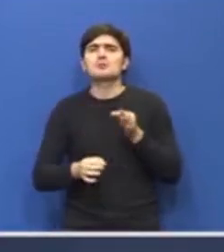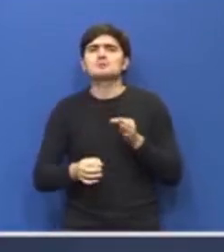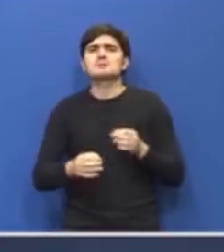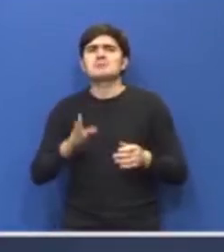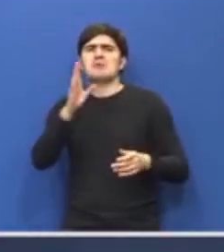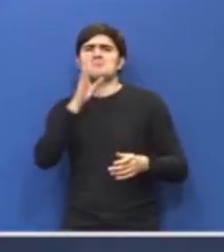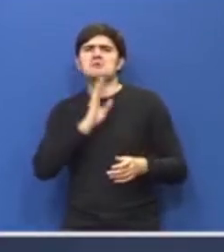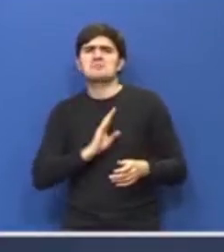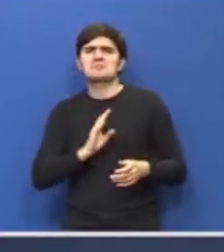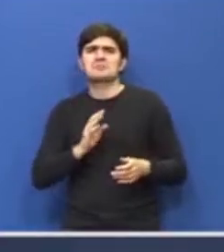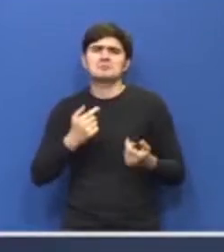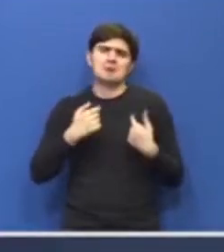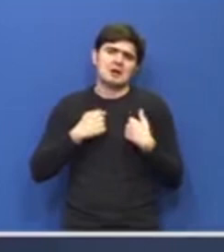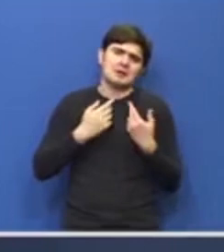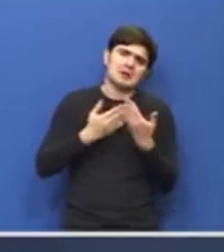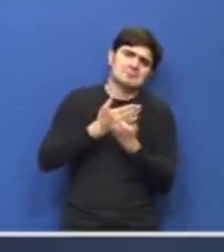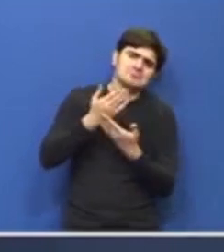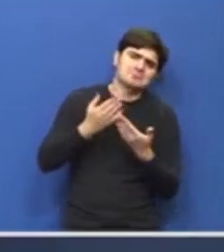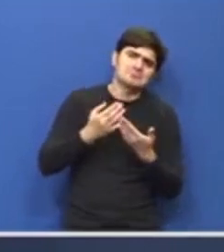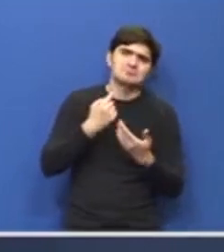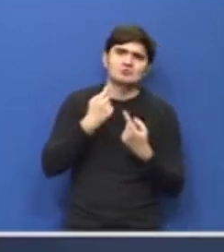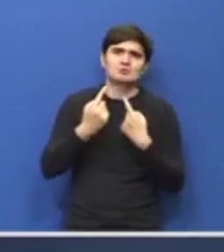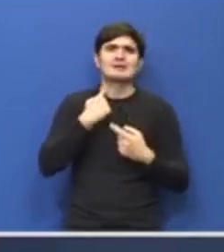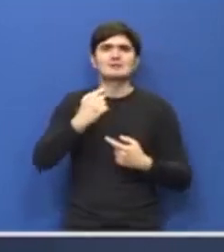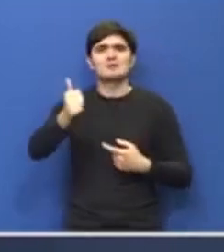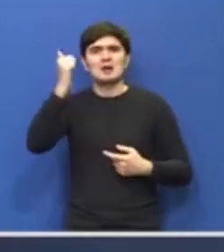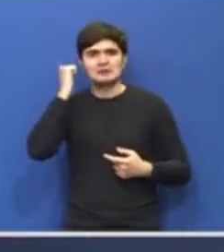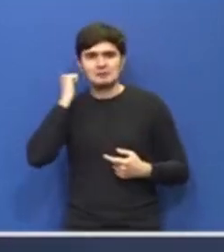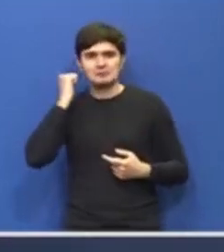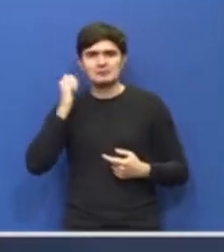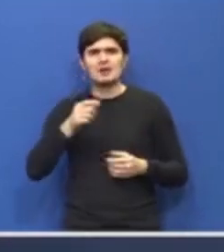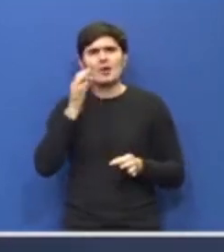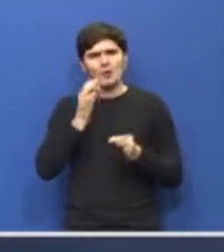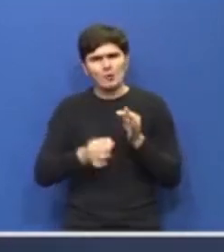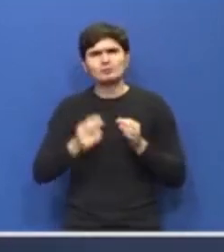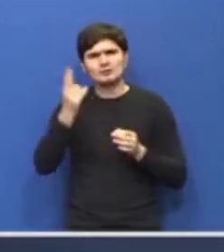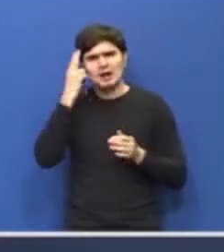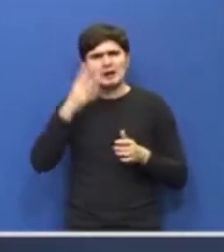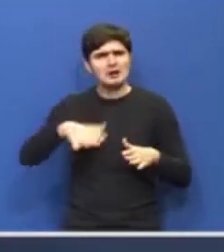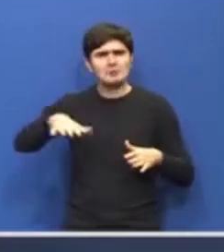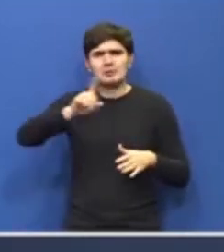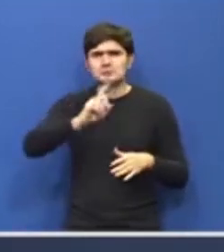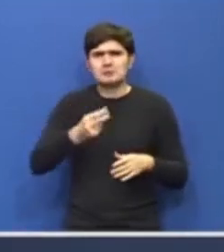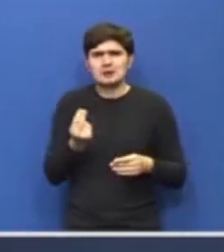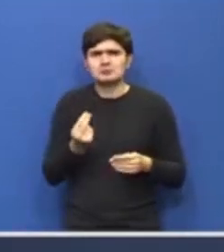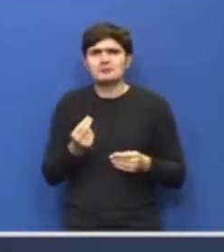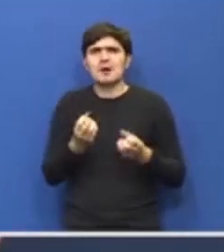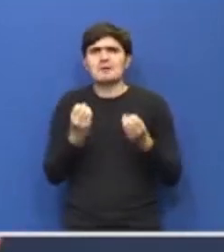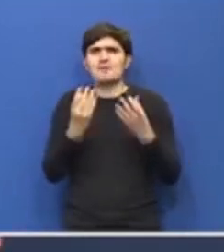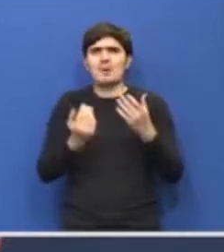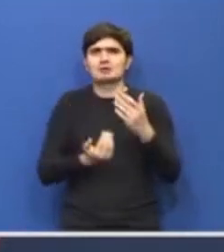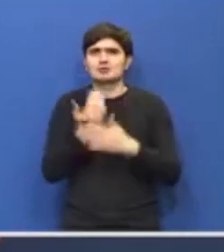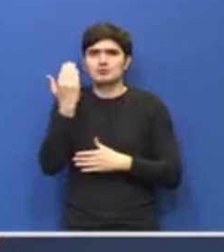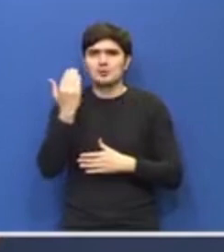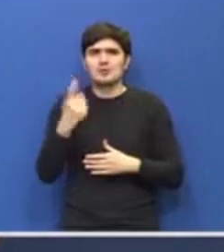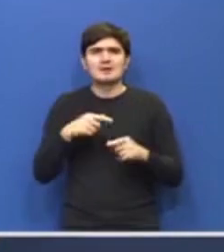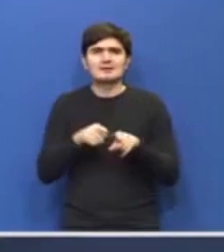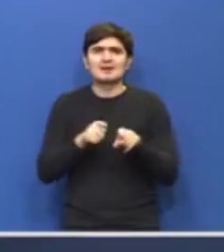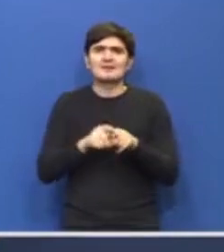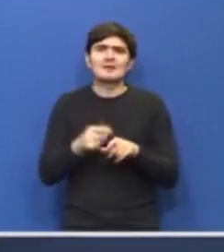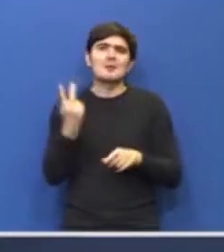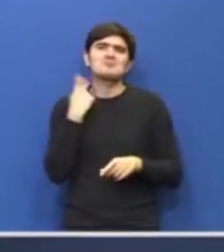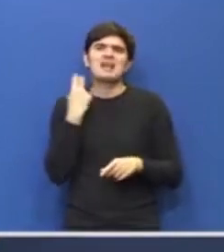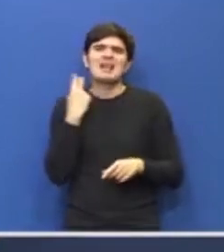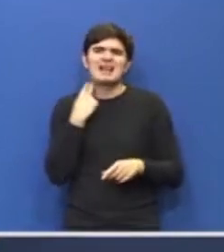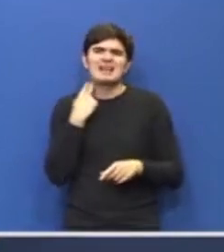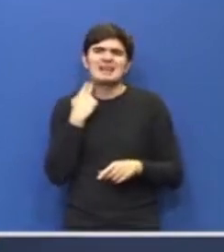banale, pe care le-am tratat și săptămâna trecută și care erau cunoscute în spațiu public, deci nu era nicio știre acolo. E un șiretlic din